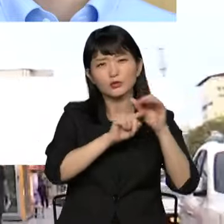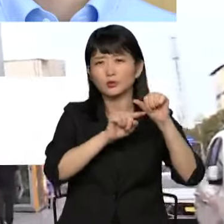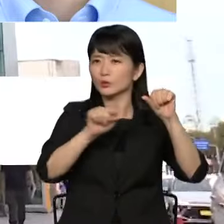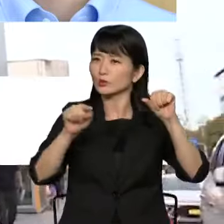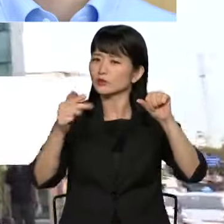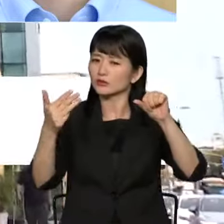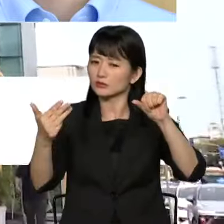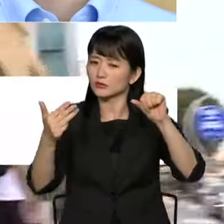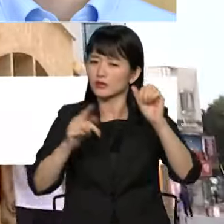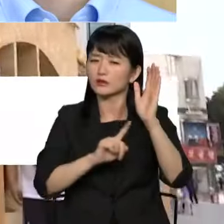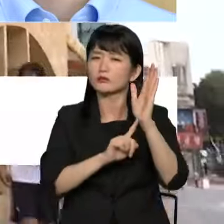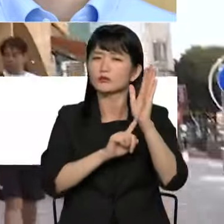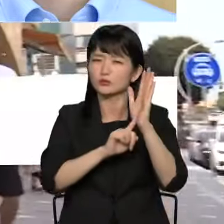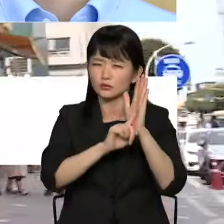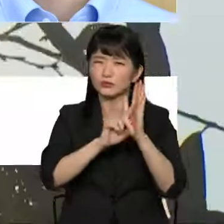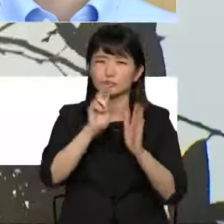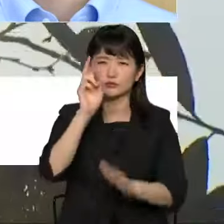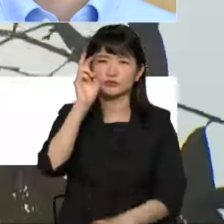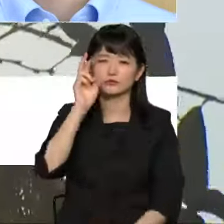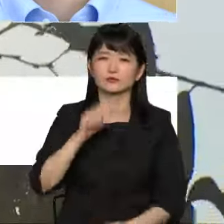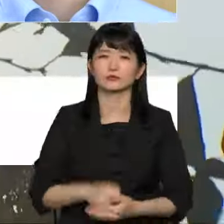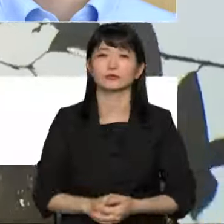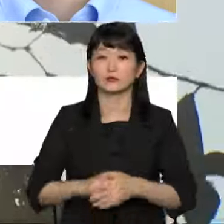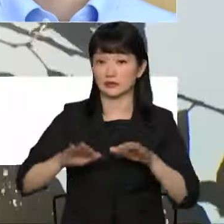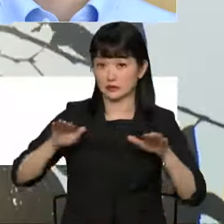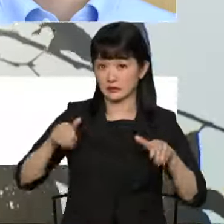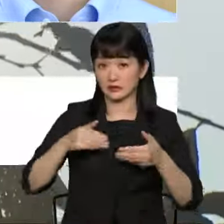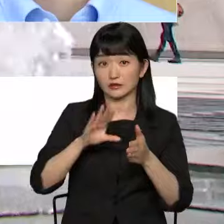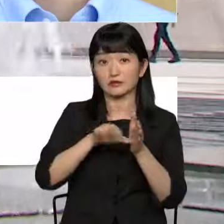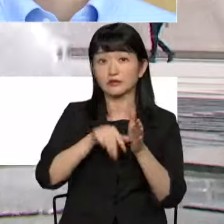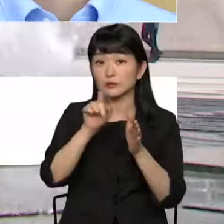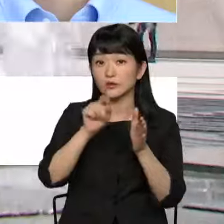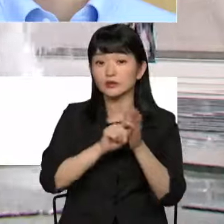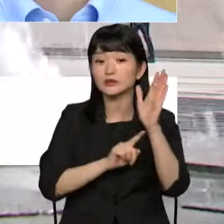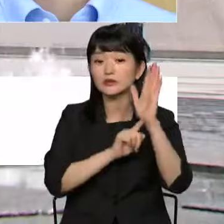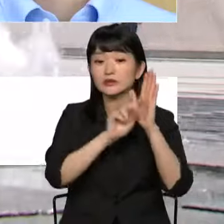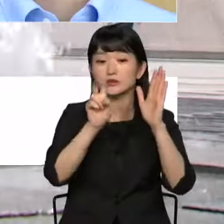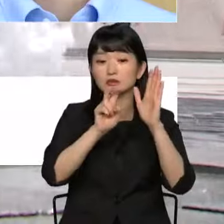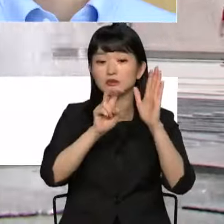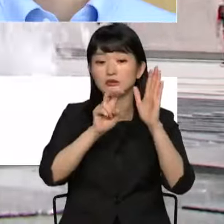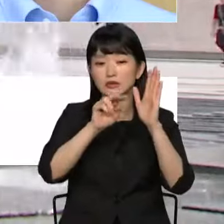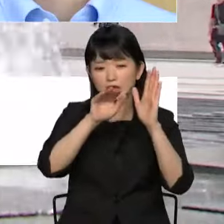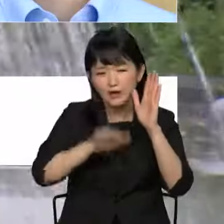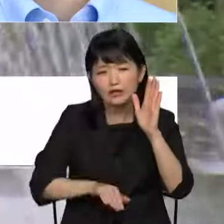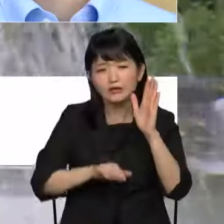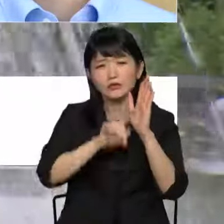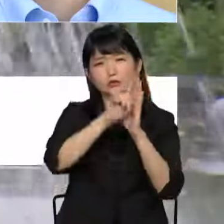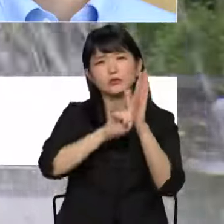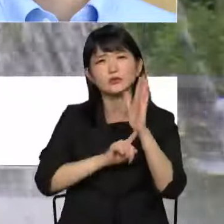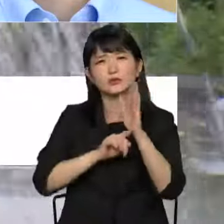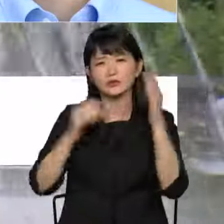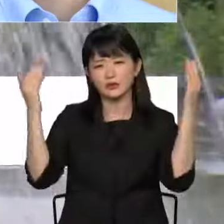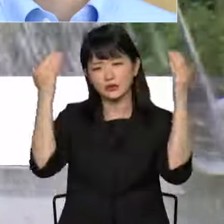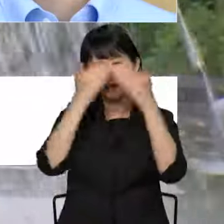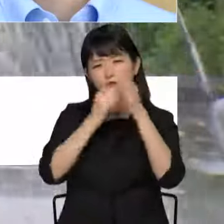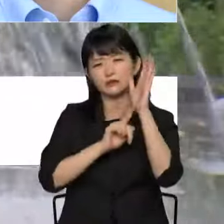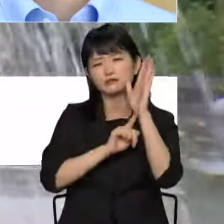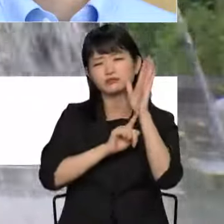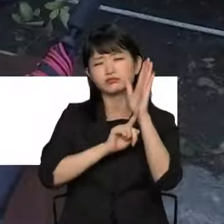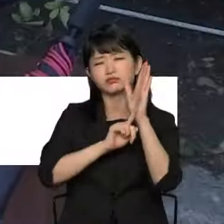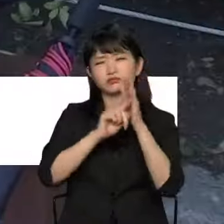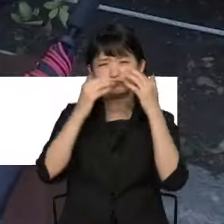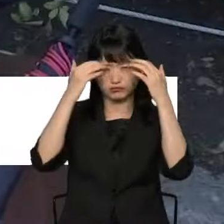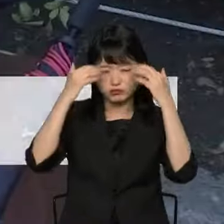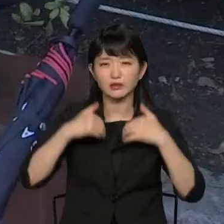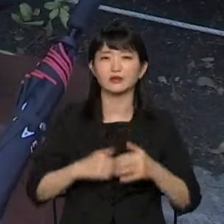8도 정도로 높은 상황입니다. 가을 같았으면 20도 이하로 떨어져야 되는데 밤 기온이 조금 더 높은